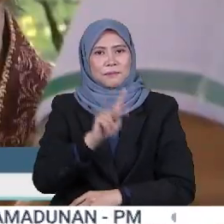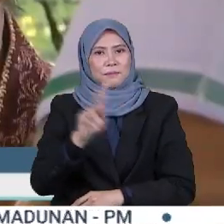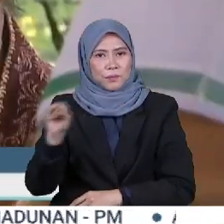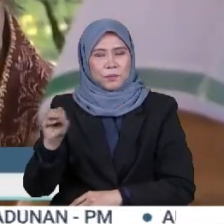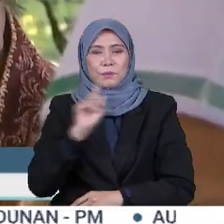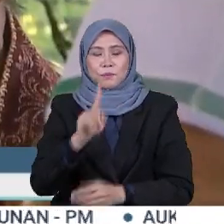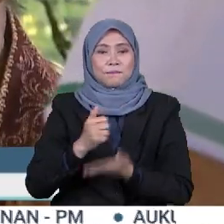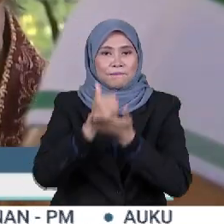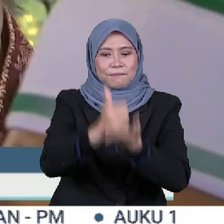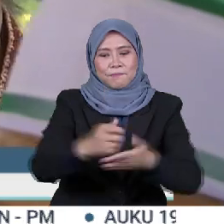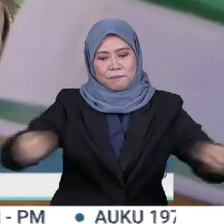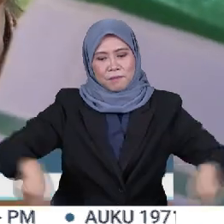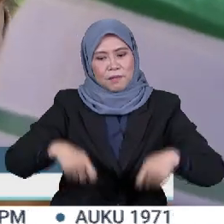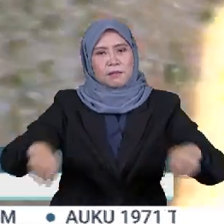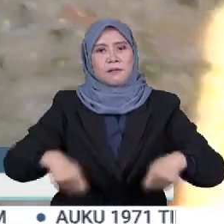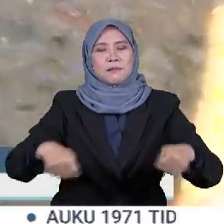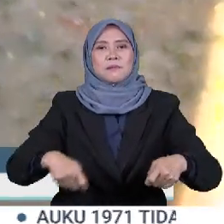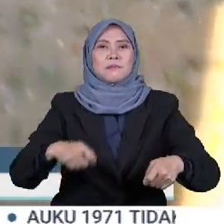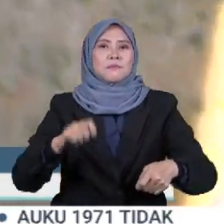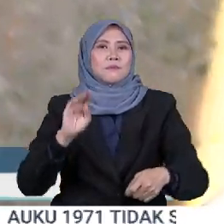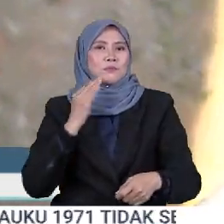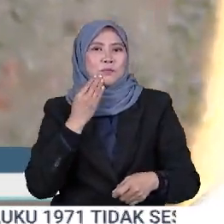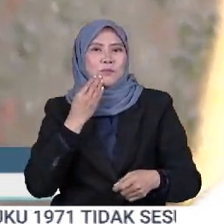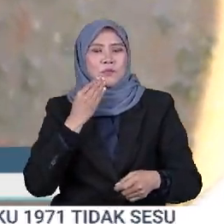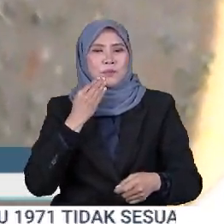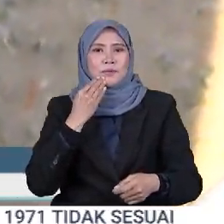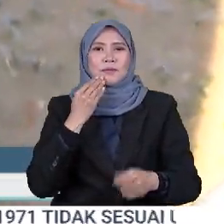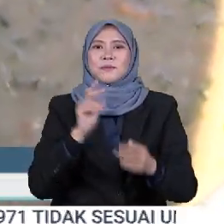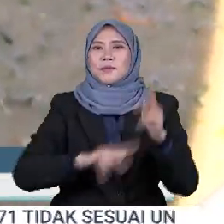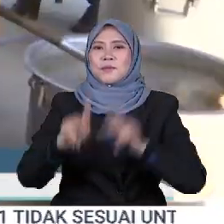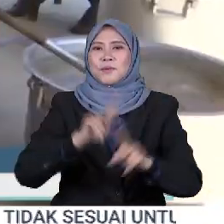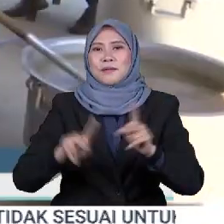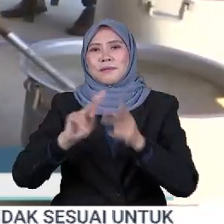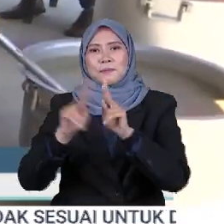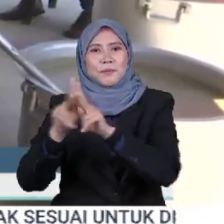diadakan gotong royong memasak bubur lambuk bersama penduduk kampung.